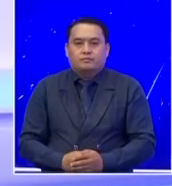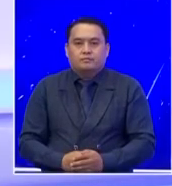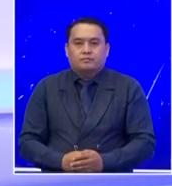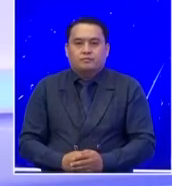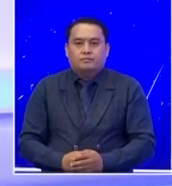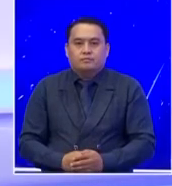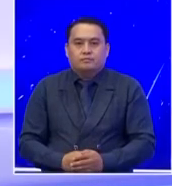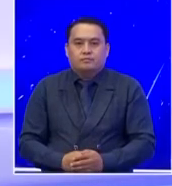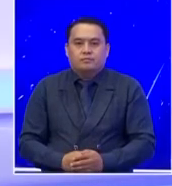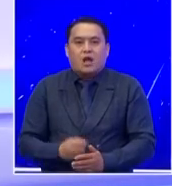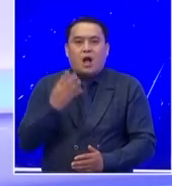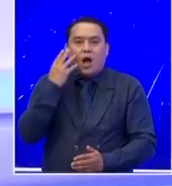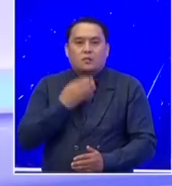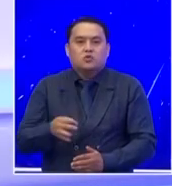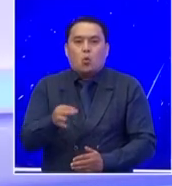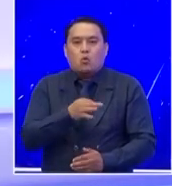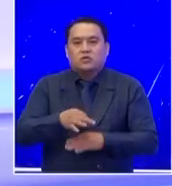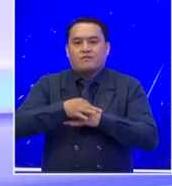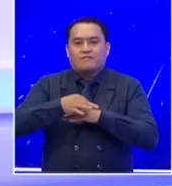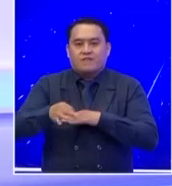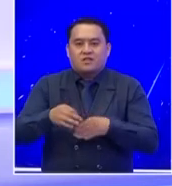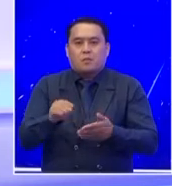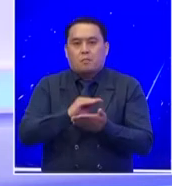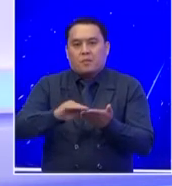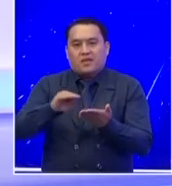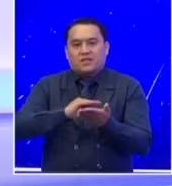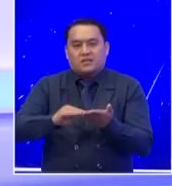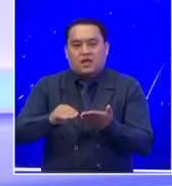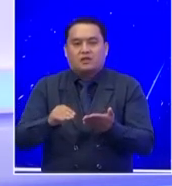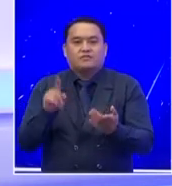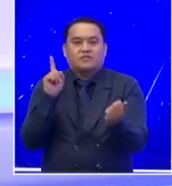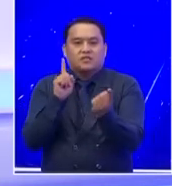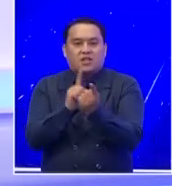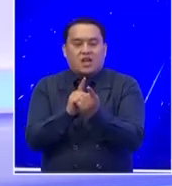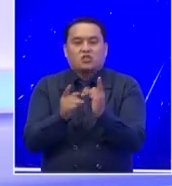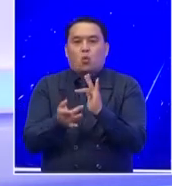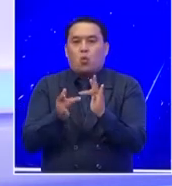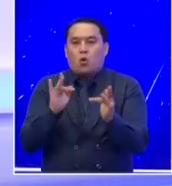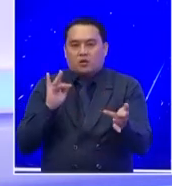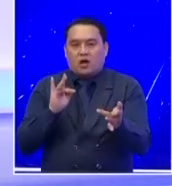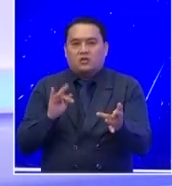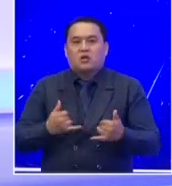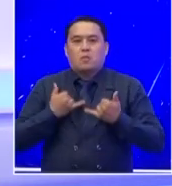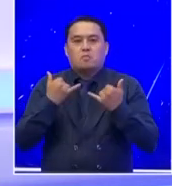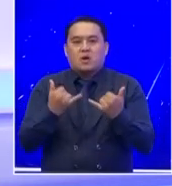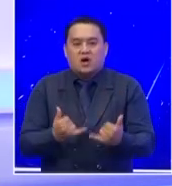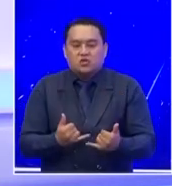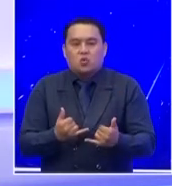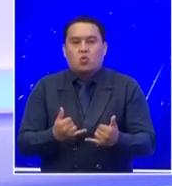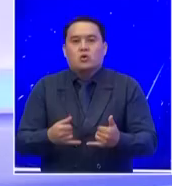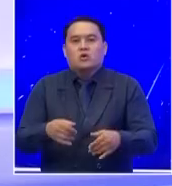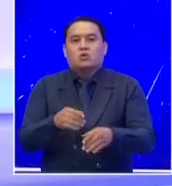Память во имя будущего. Алматинский областной филиал Союза писателей провел онлайн-встречу с читателями, посвященную жертвам политических